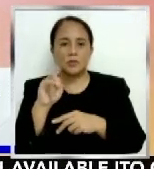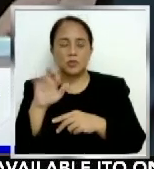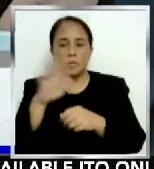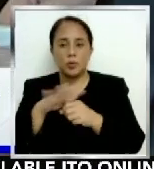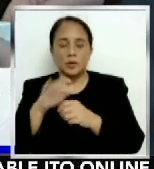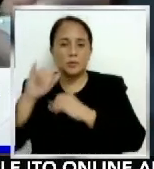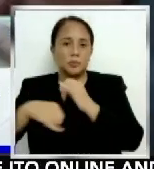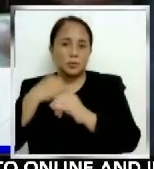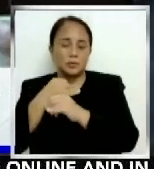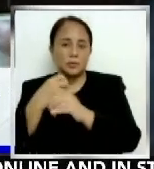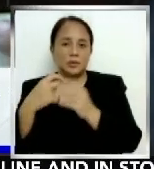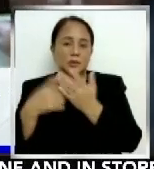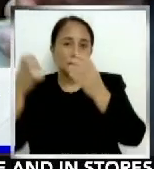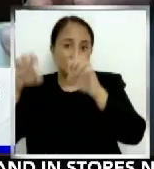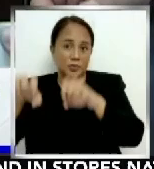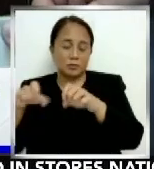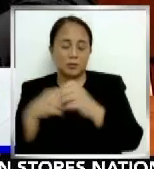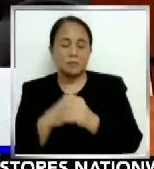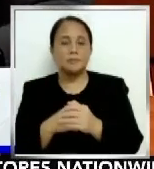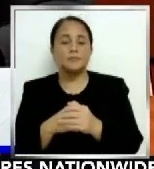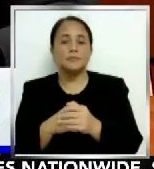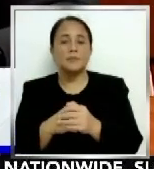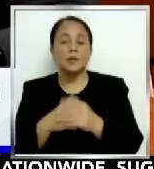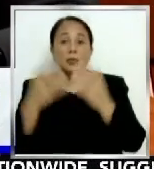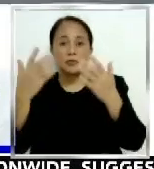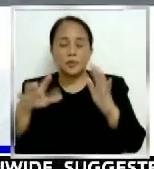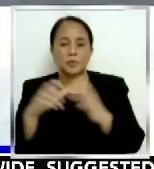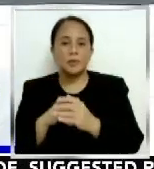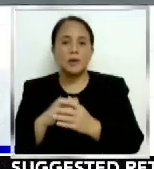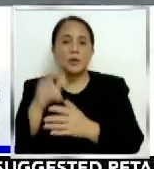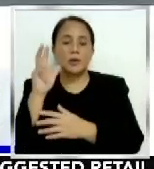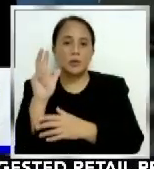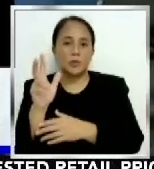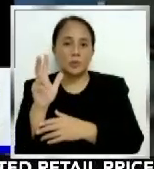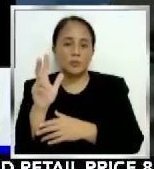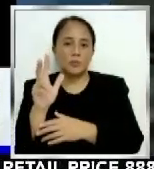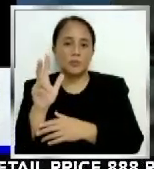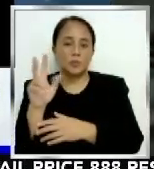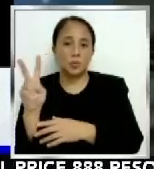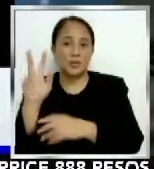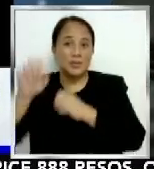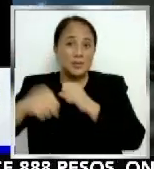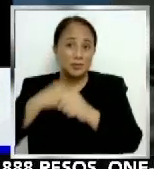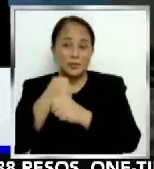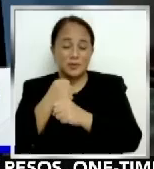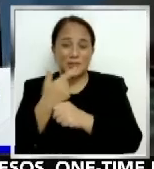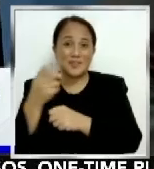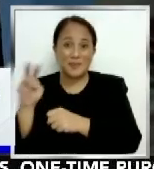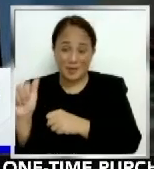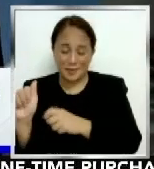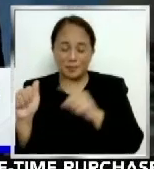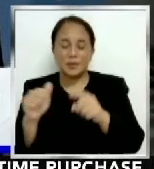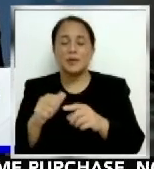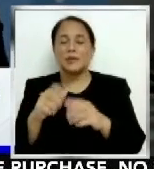events. Samantala, matapos ang mahigit 32 taong serbisyo sa Kapuso Network, nagretiro na si Senior Vice President